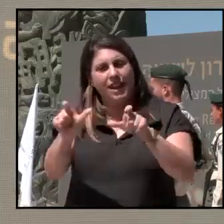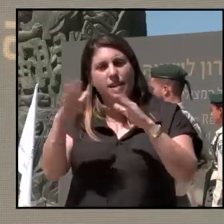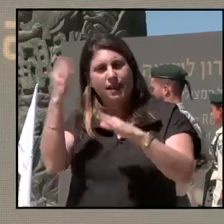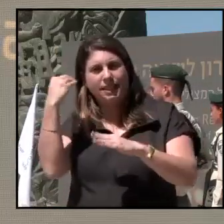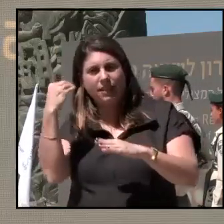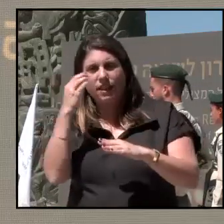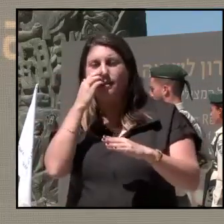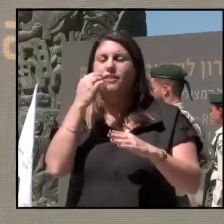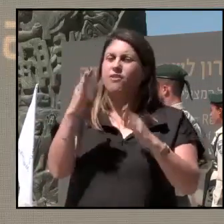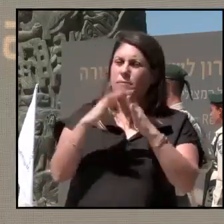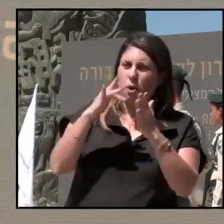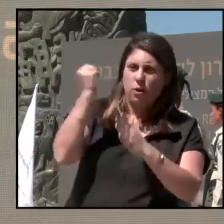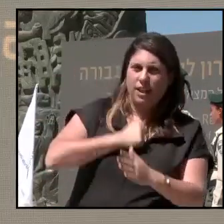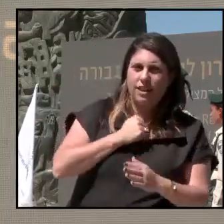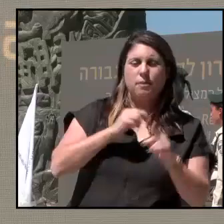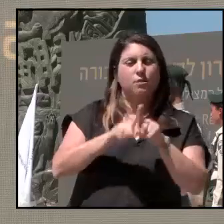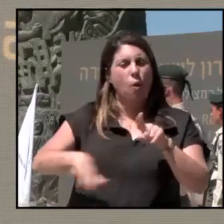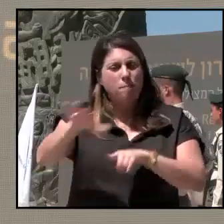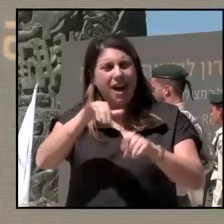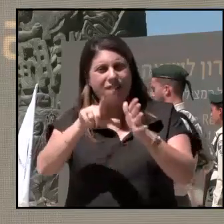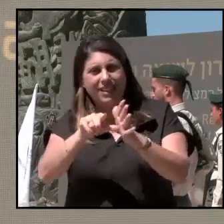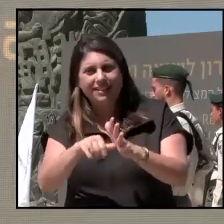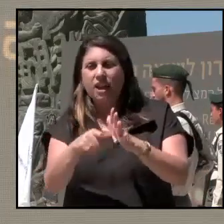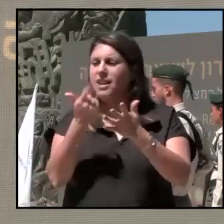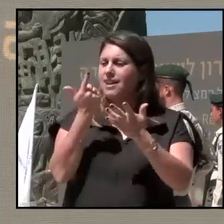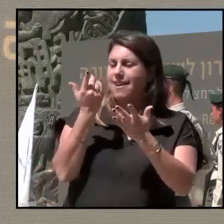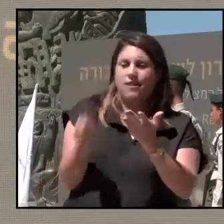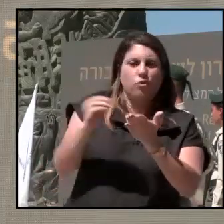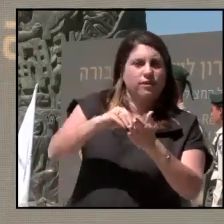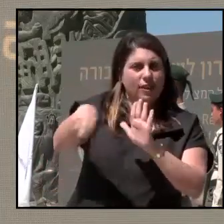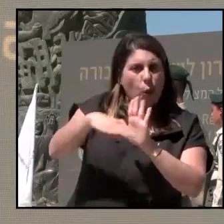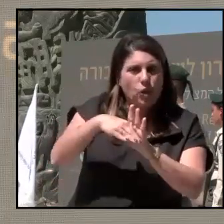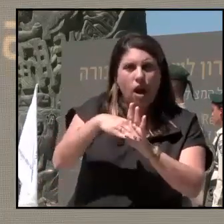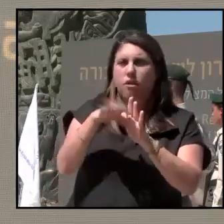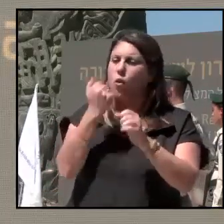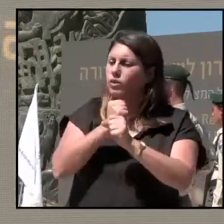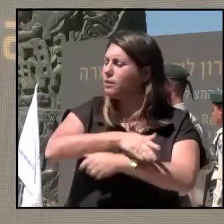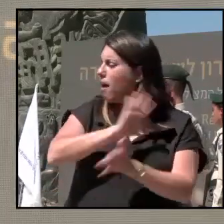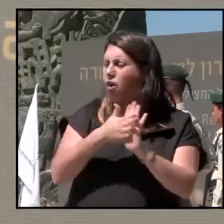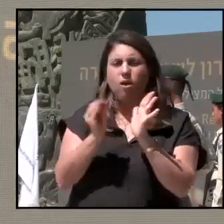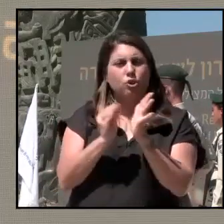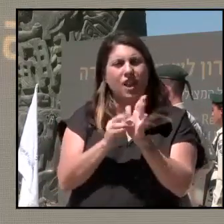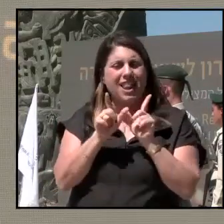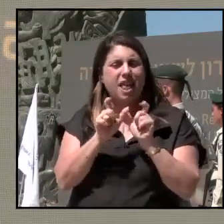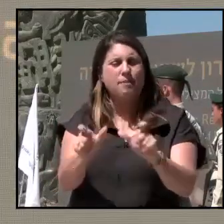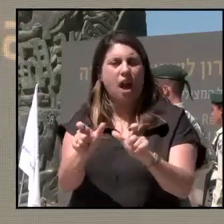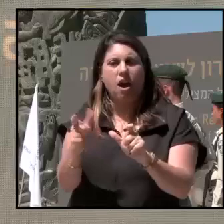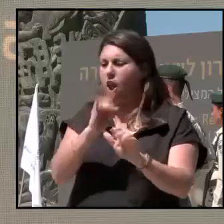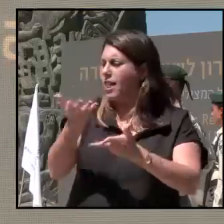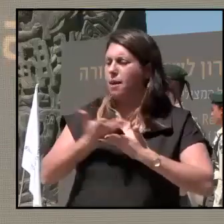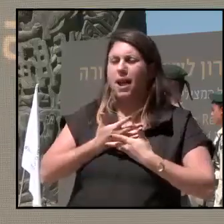גיבוש החומר החינוכי, הסדרת המרחב הדיגיטלי, חיזוק חוקתי, והם נוקטים בכל האמצעים הדרושים למניעת אי-סובלנות